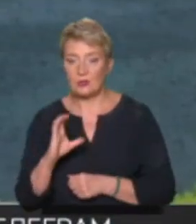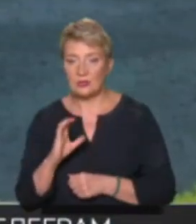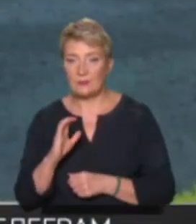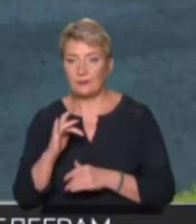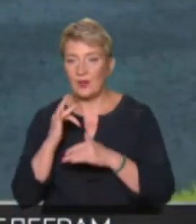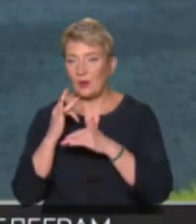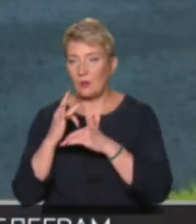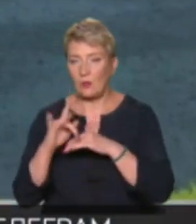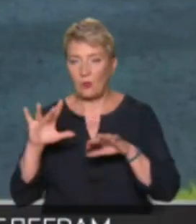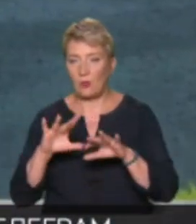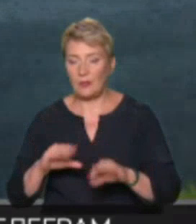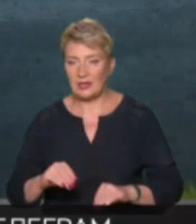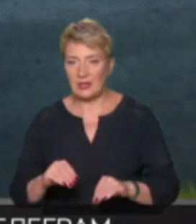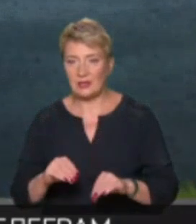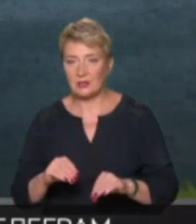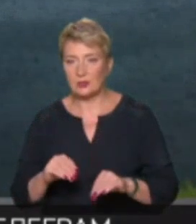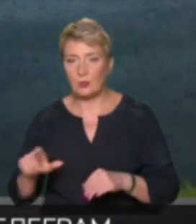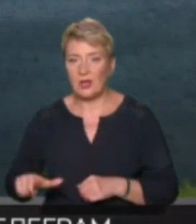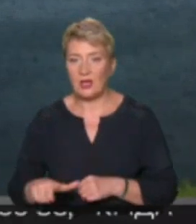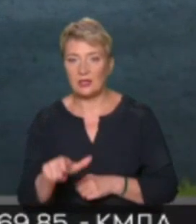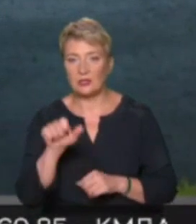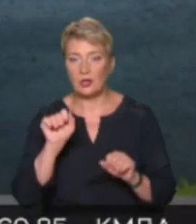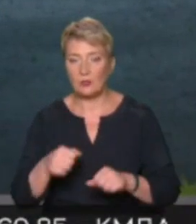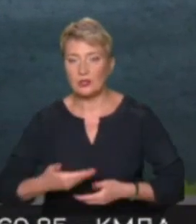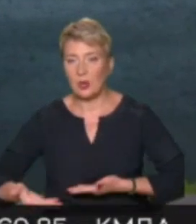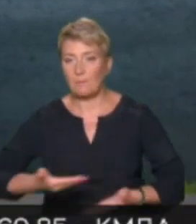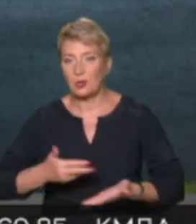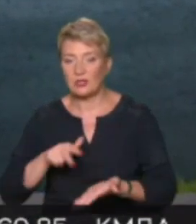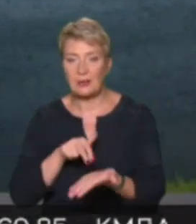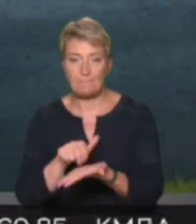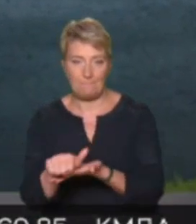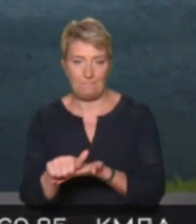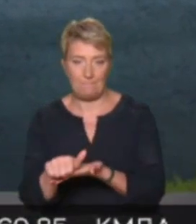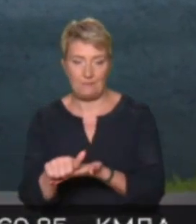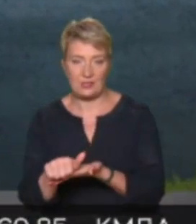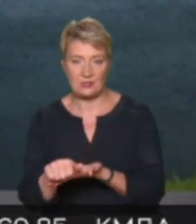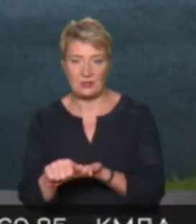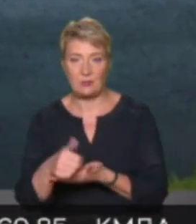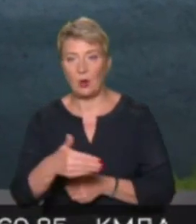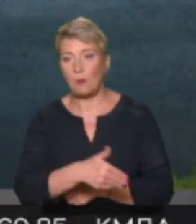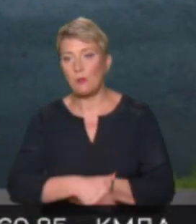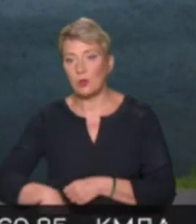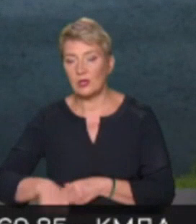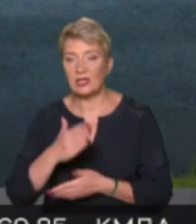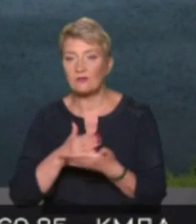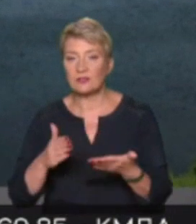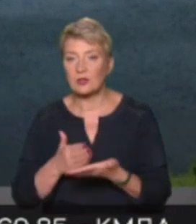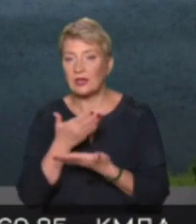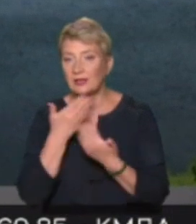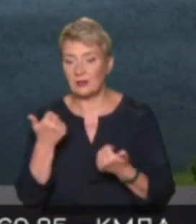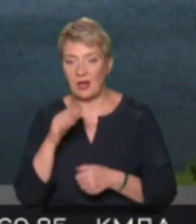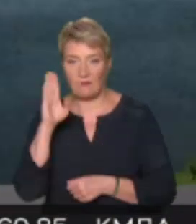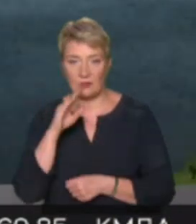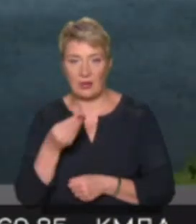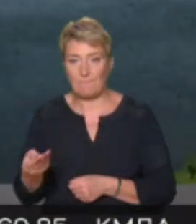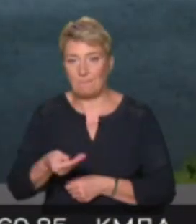що можна річку перейти пішки після підриву Каховської ГЕС, води у Запоріжжі або по коліна, або взагалі немає, замість води просто пісок залишається.